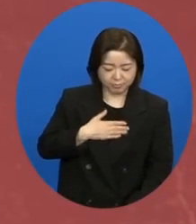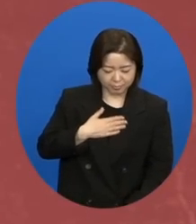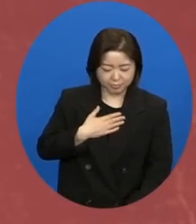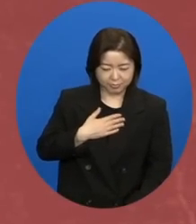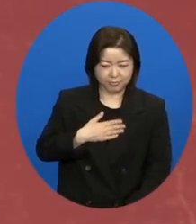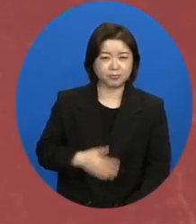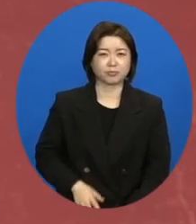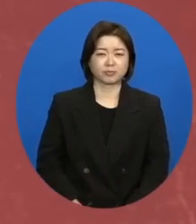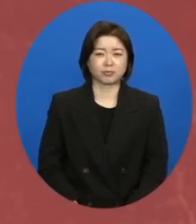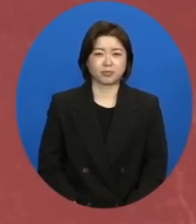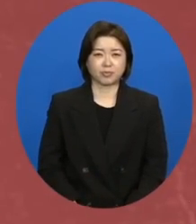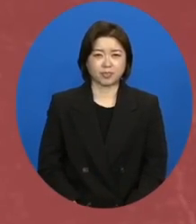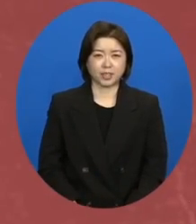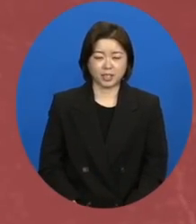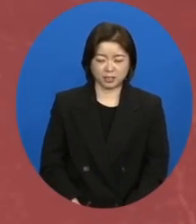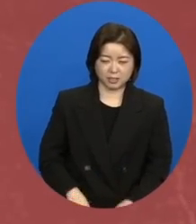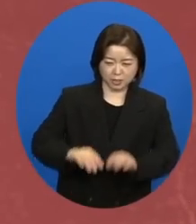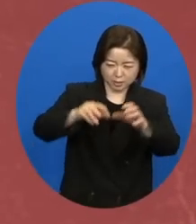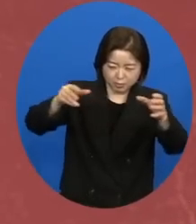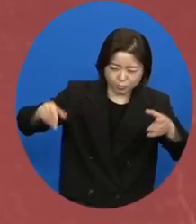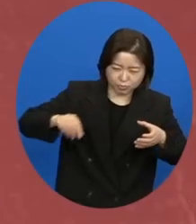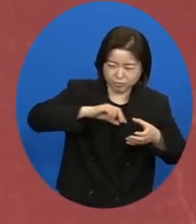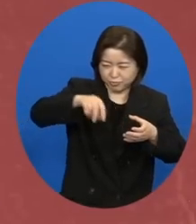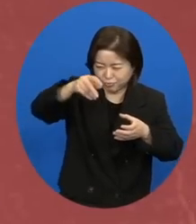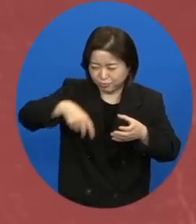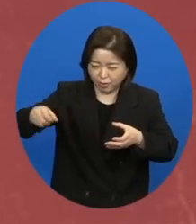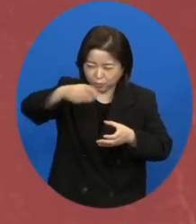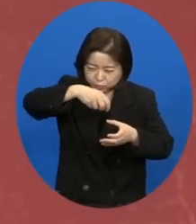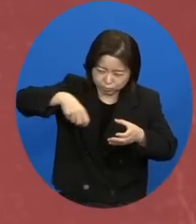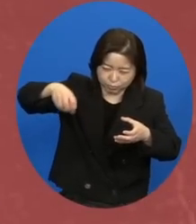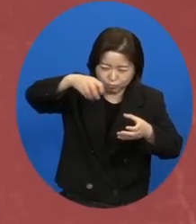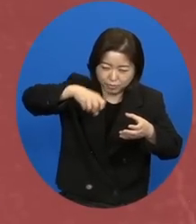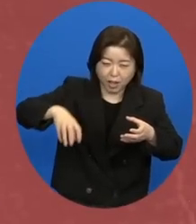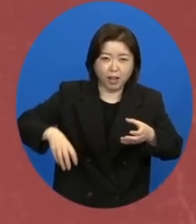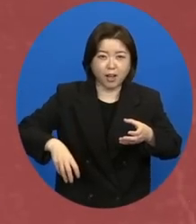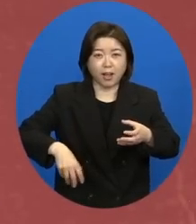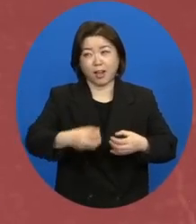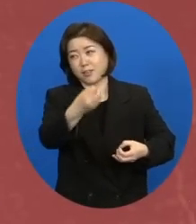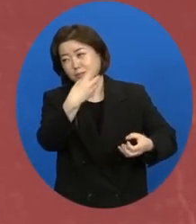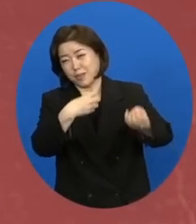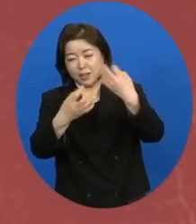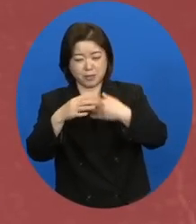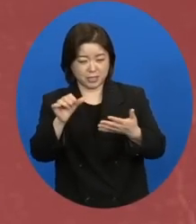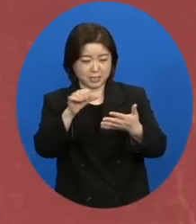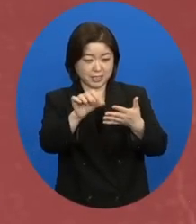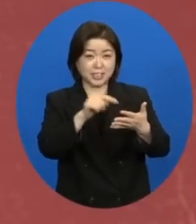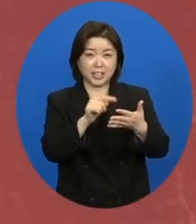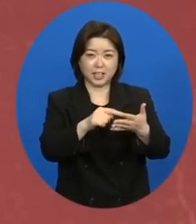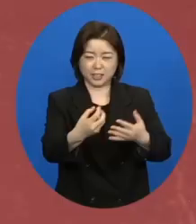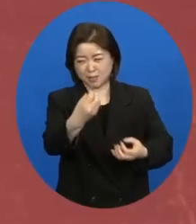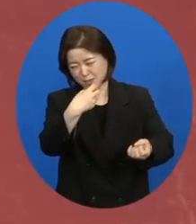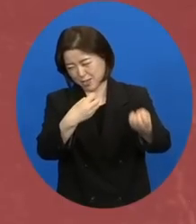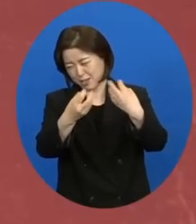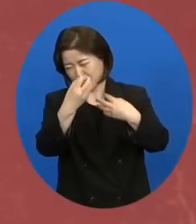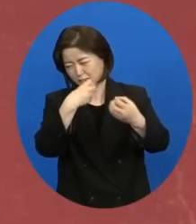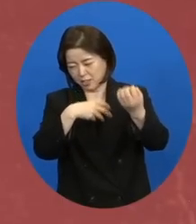뭐 크로스 피자를 사야 된다는 둥, 뭐 뭘 뿌려야 된다는 둥. 작은 애가 막 요청을